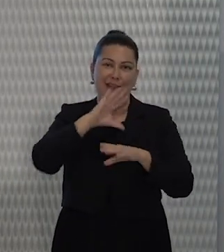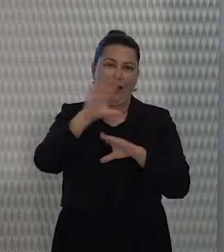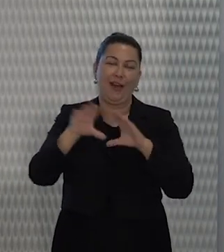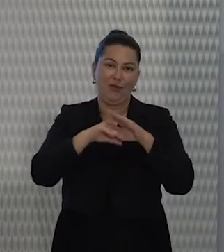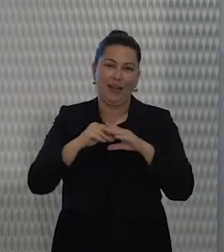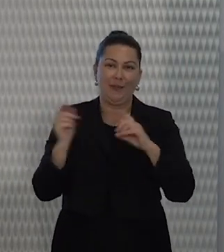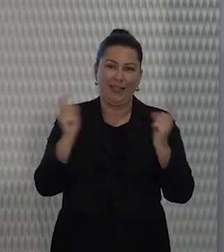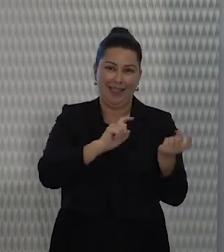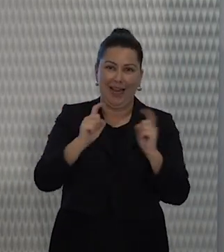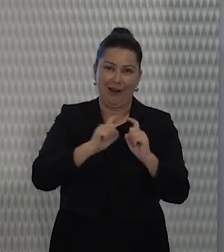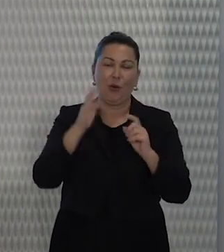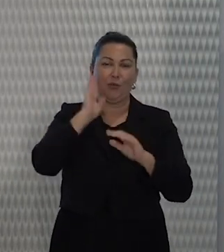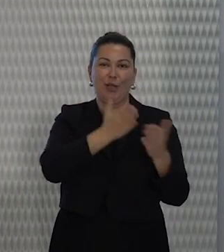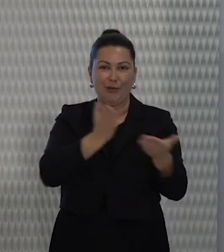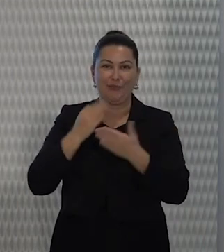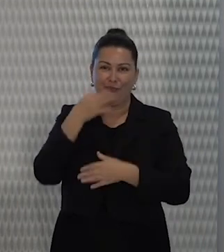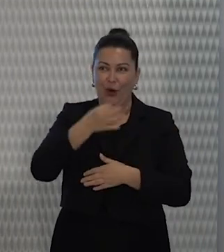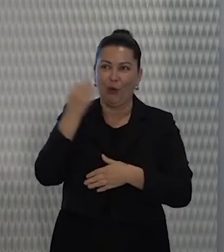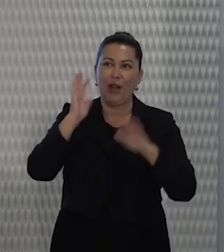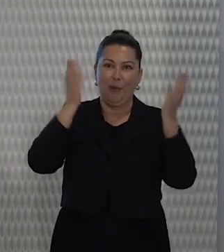bitten und natürlich noch den Applaus nachholen.